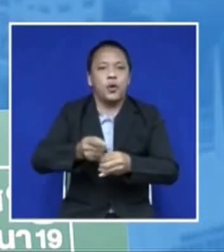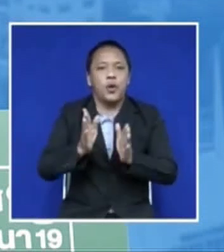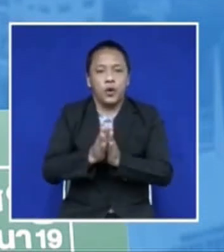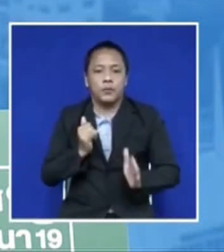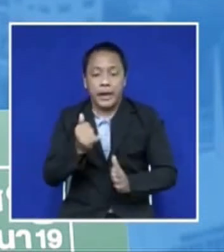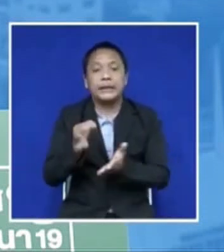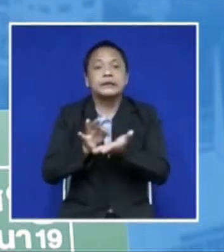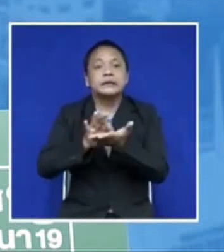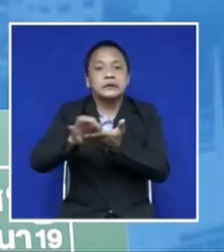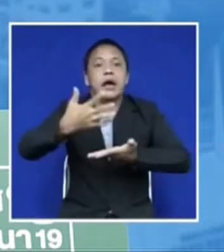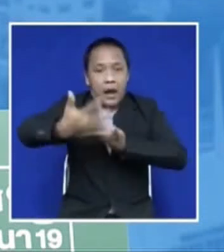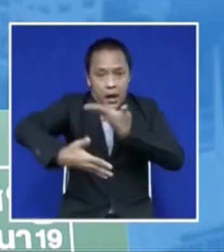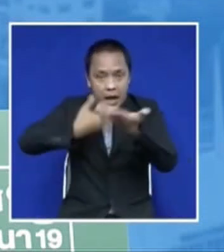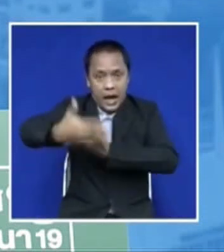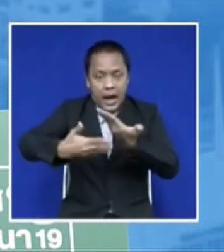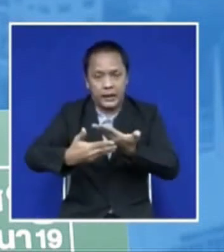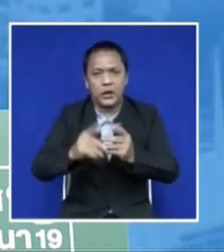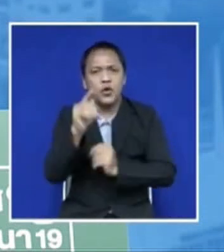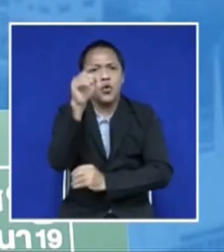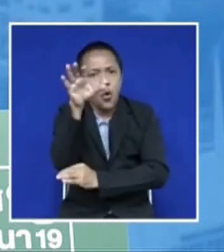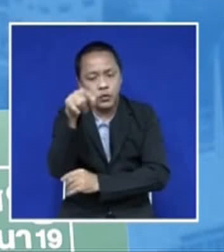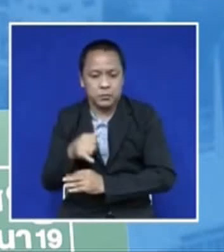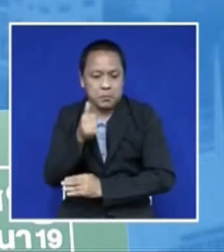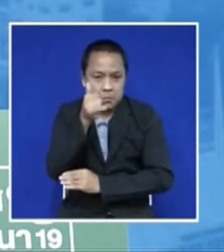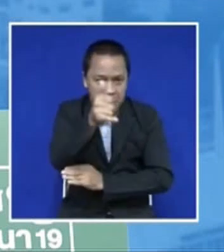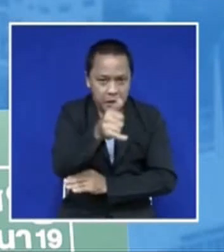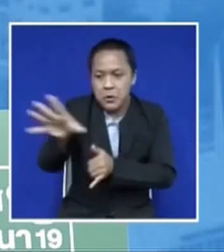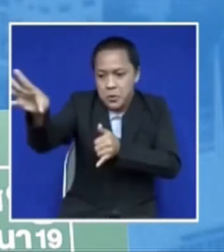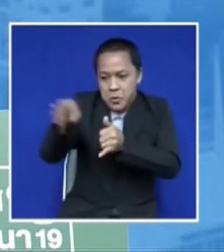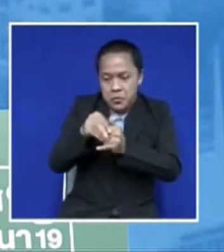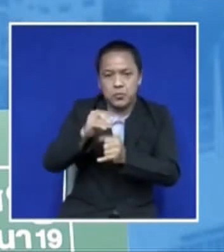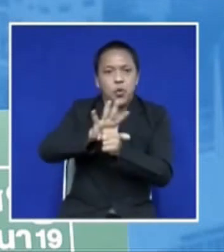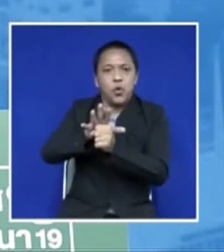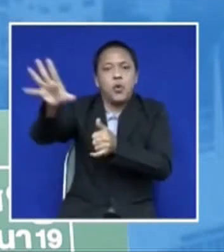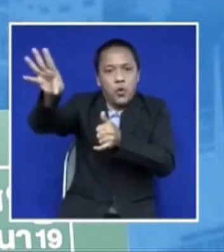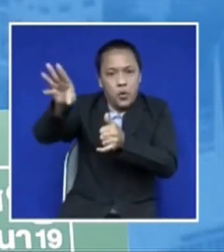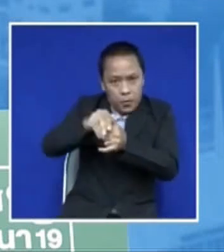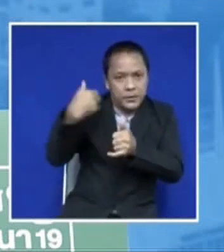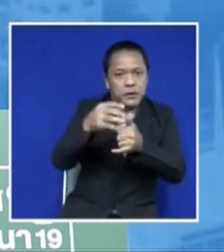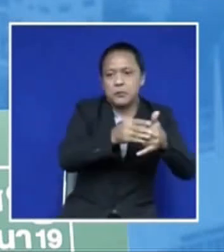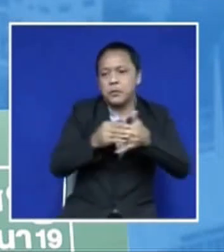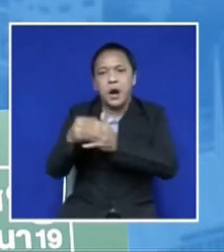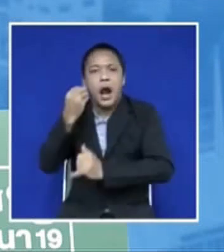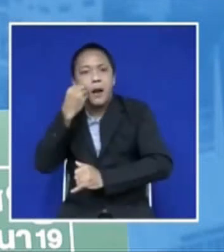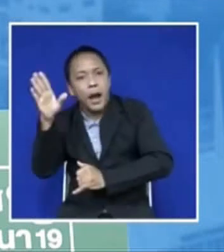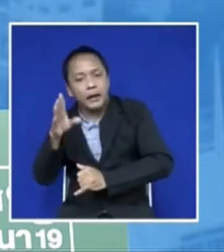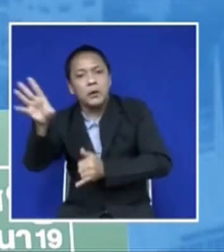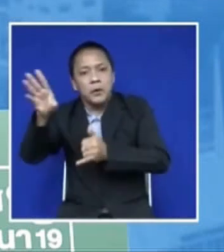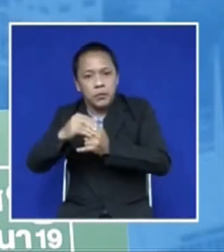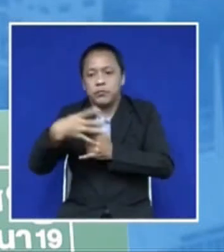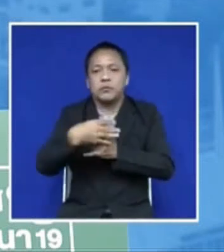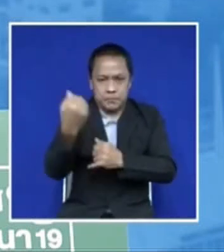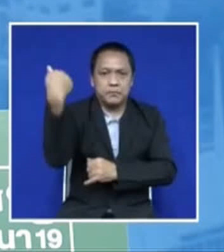เพียงพอมีประมาณเพียงพอถ้าคุณเจอร้านไหนที่ขึ้นราคาหน้ากากอนามัยแล้วก็เหาะคุณแจ้งสายด่วนไปเลยแจ้ง